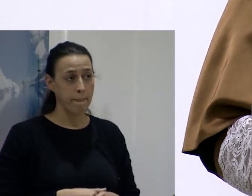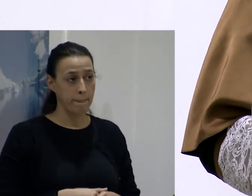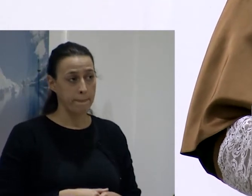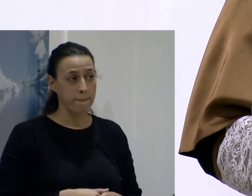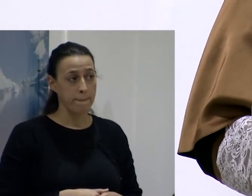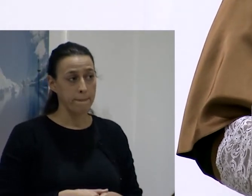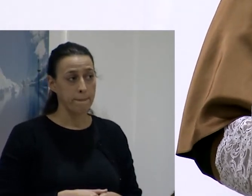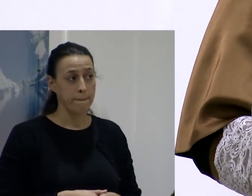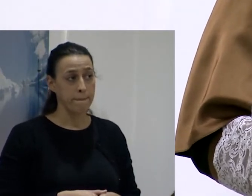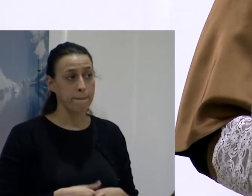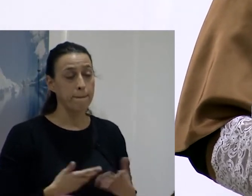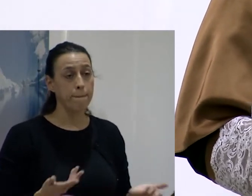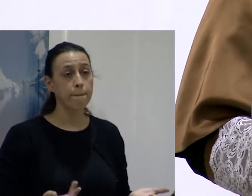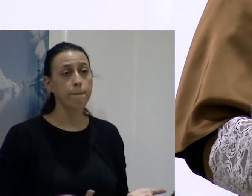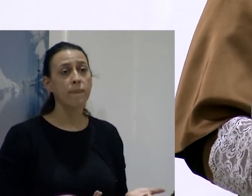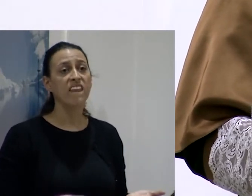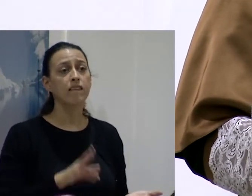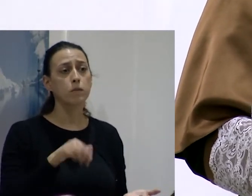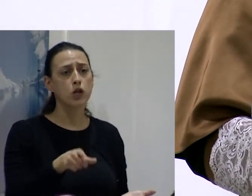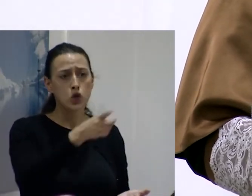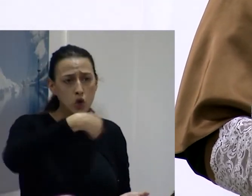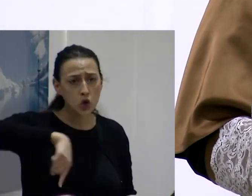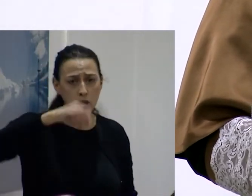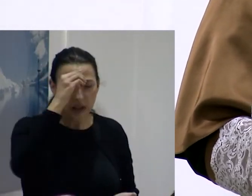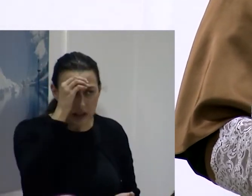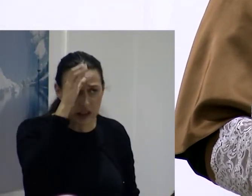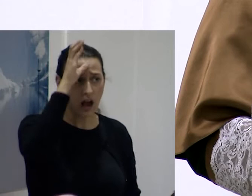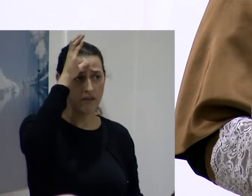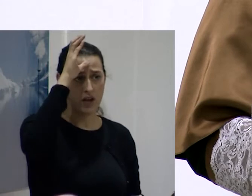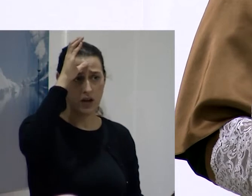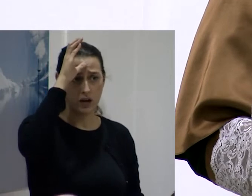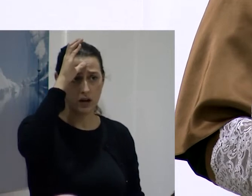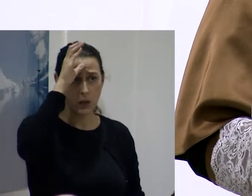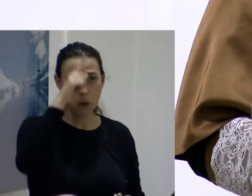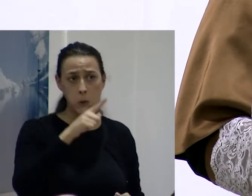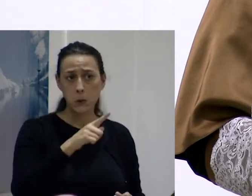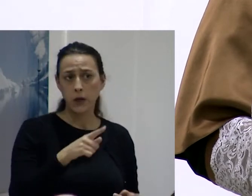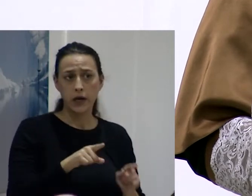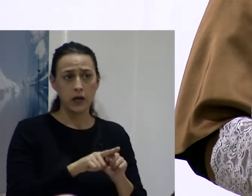El nostre saber està avui amenaçat per un procés de marginació i d'asfíxia